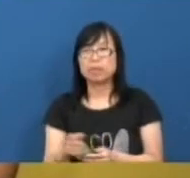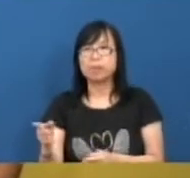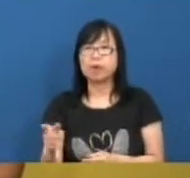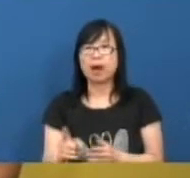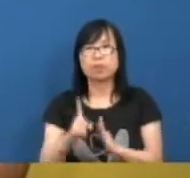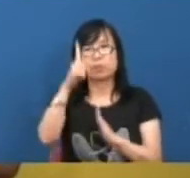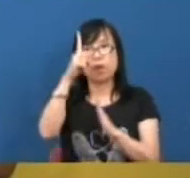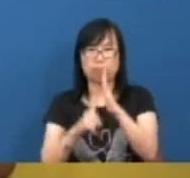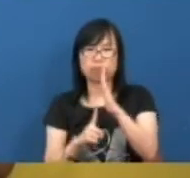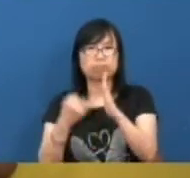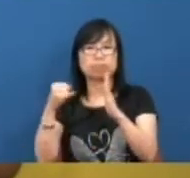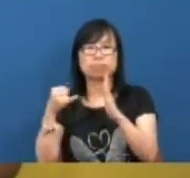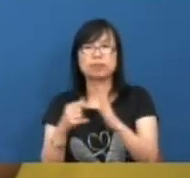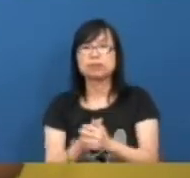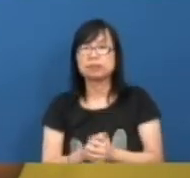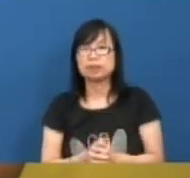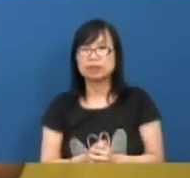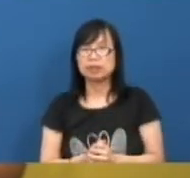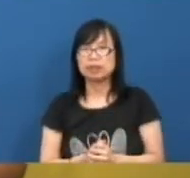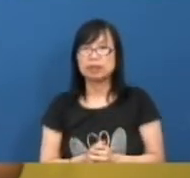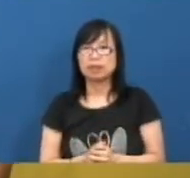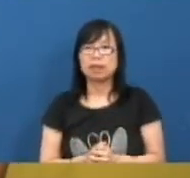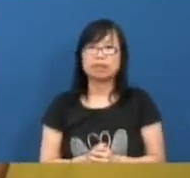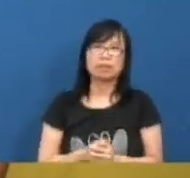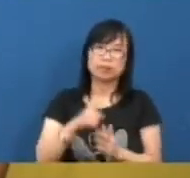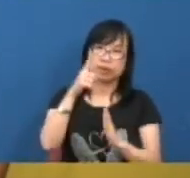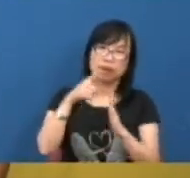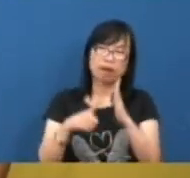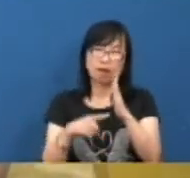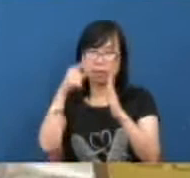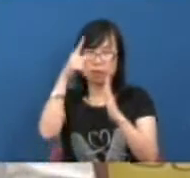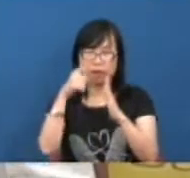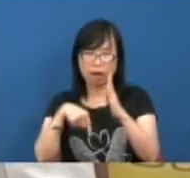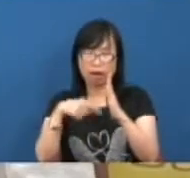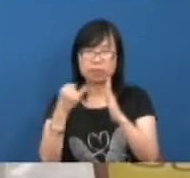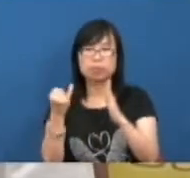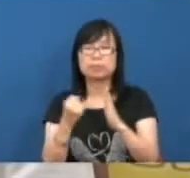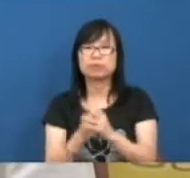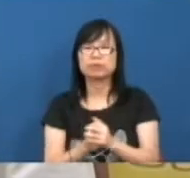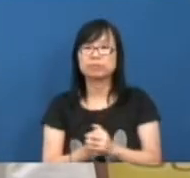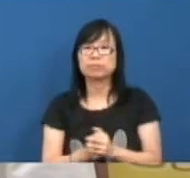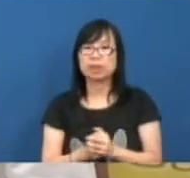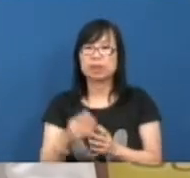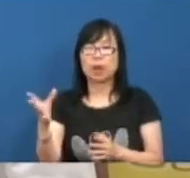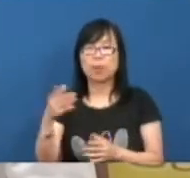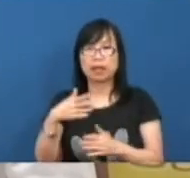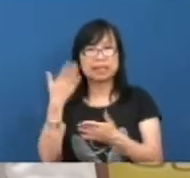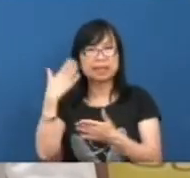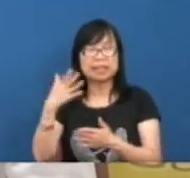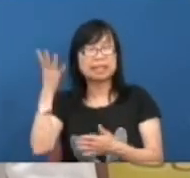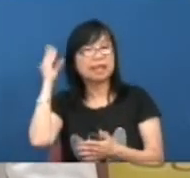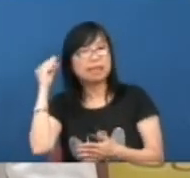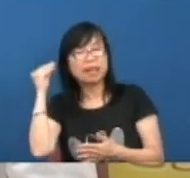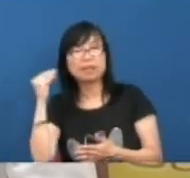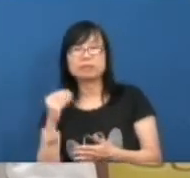唔上唔下，咁變咗咧，真係兩頭唔到岸。 係啊，早前咧直頭聽一個